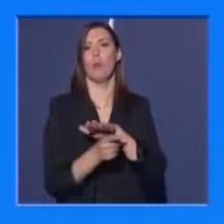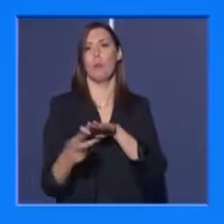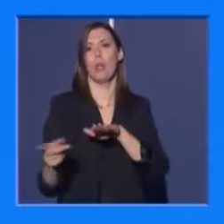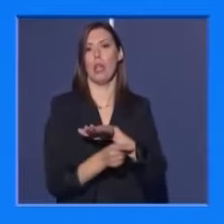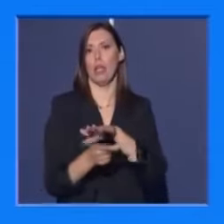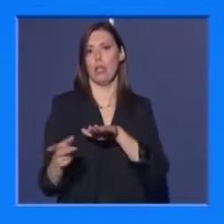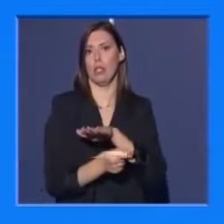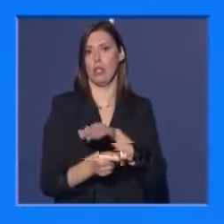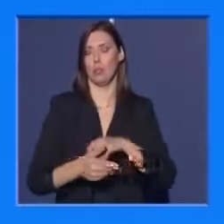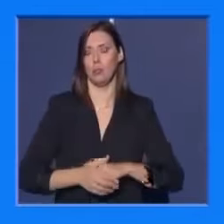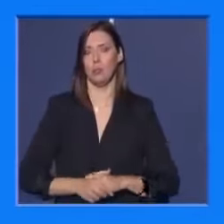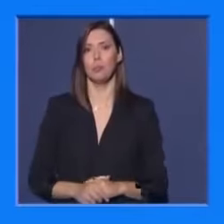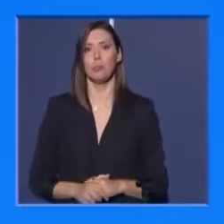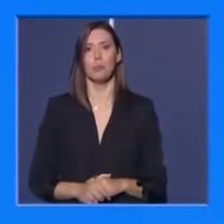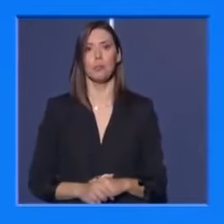λάθρομετανάστες.